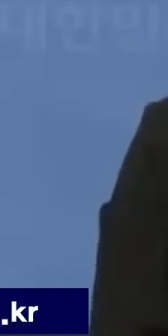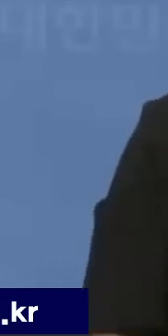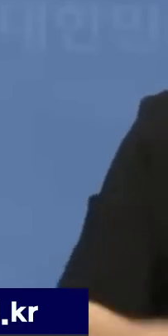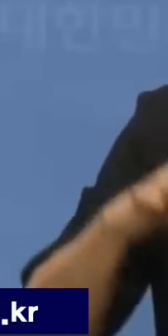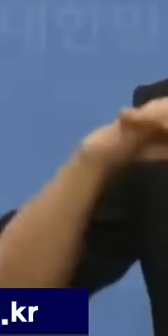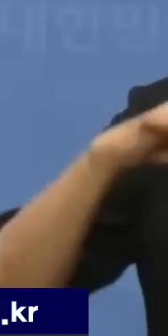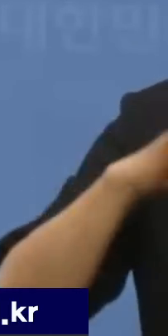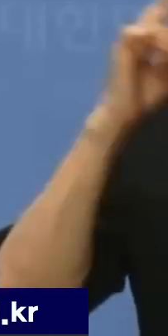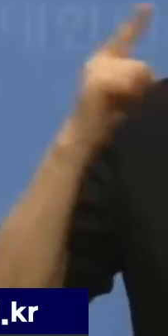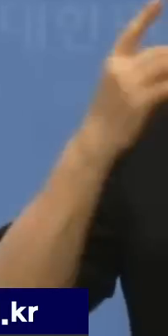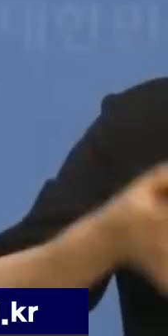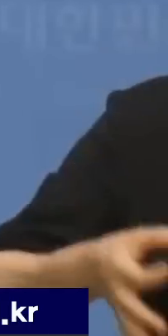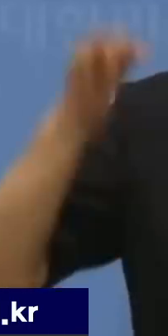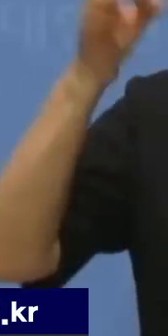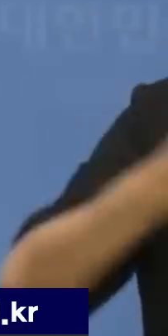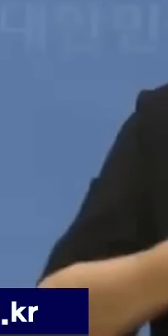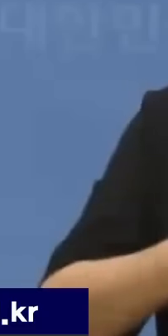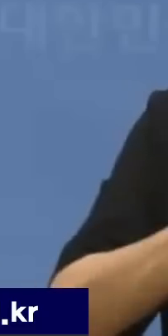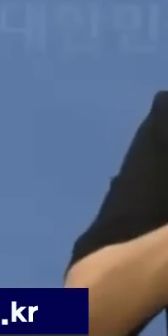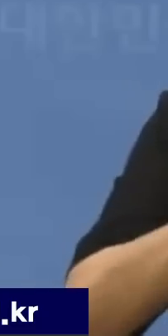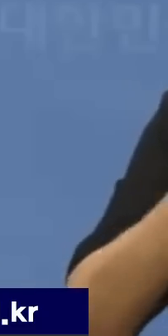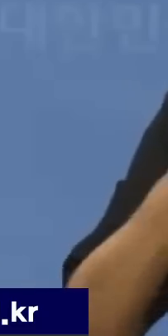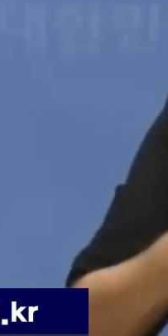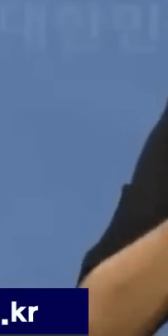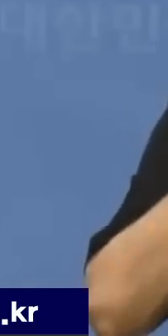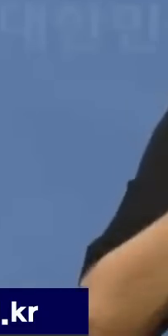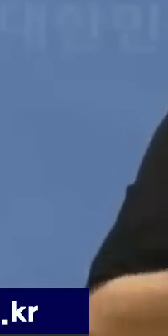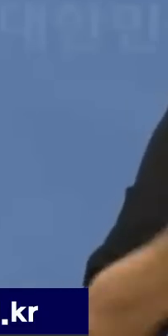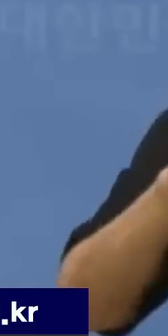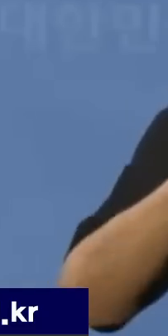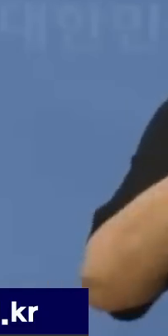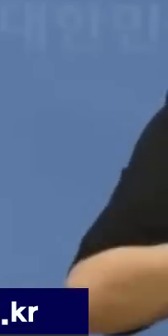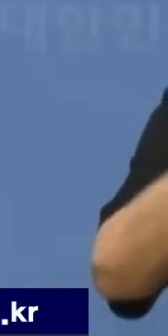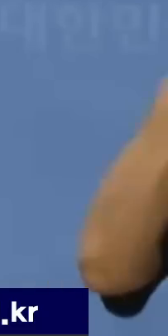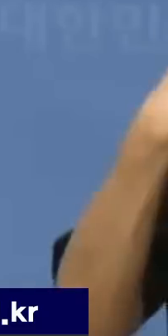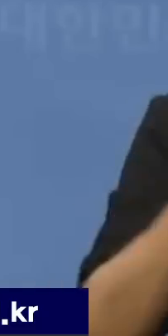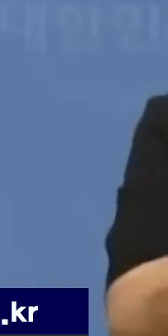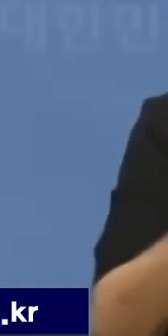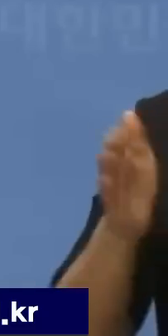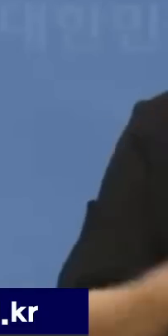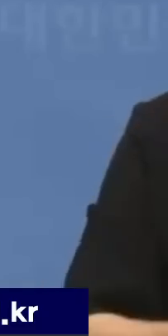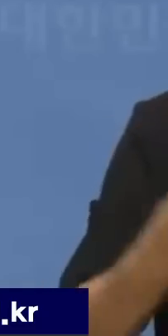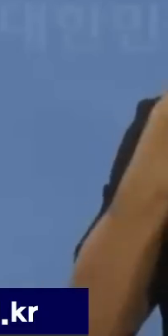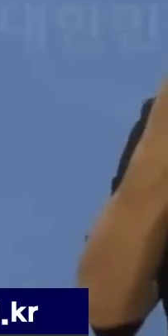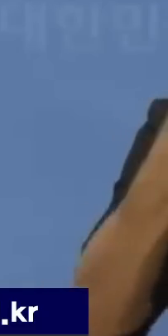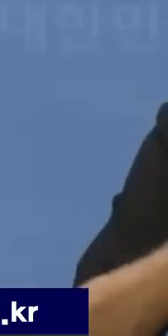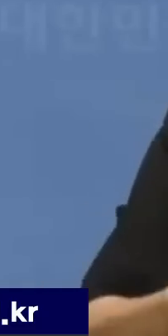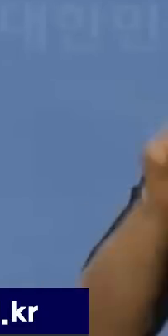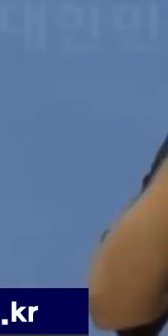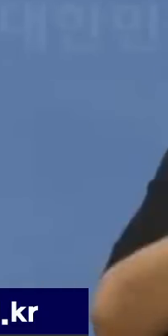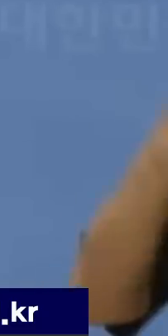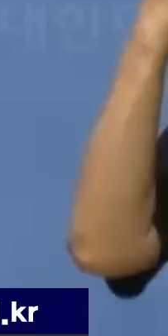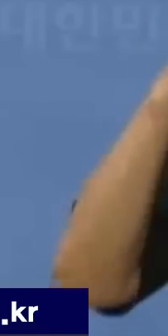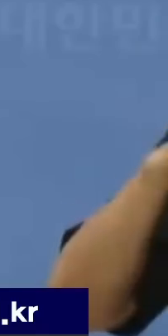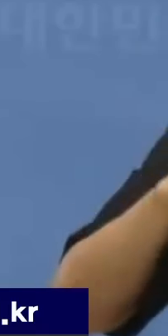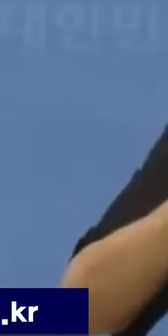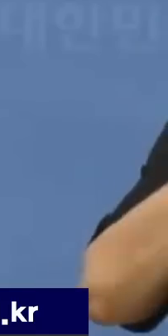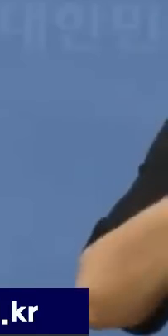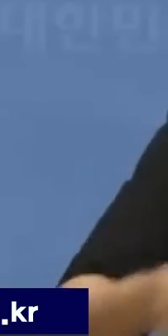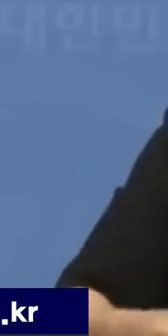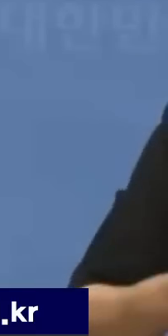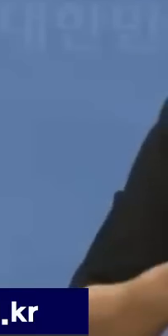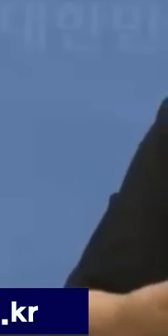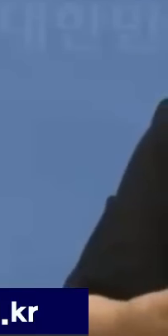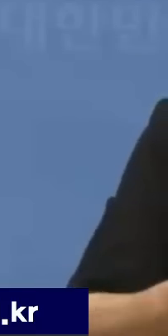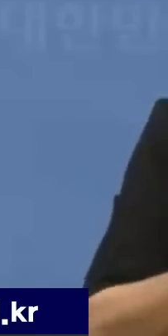전기요금 인상 요인이 크지 않았습니다 하지만 윤석열 정부가 출범한 해인 2022년에 한전에 적자는 약